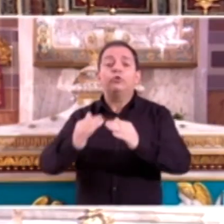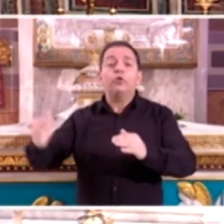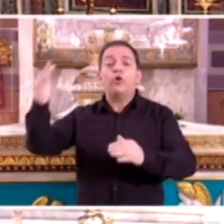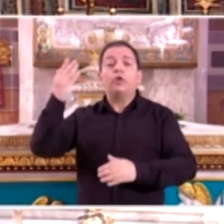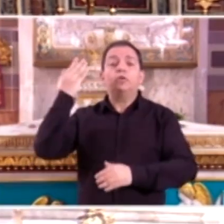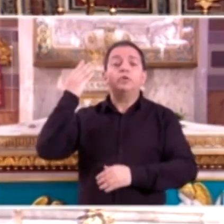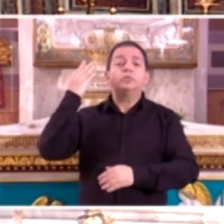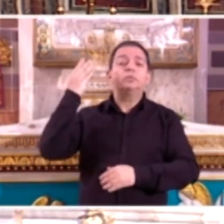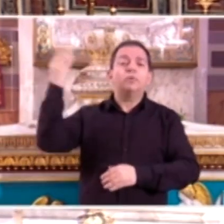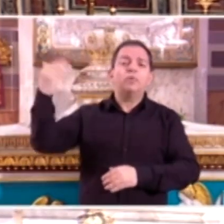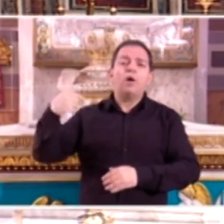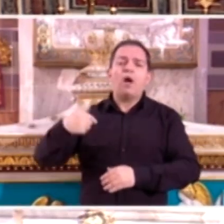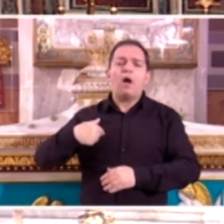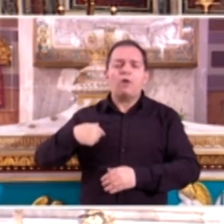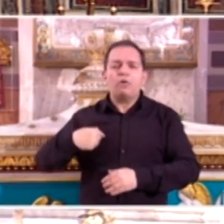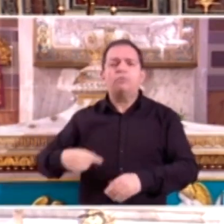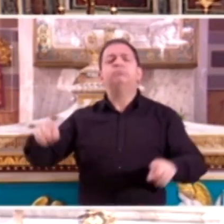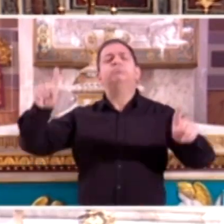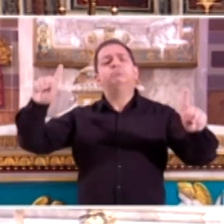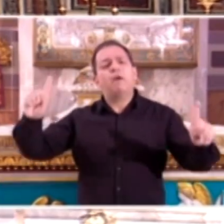Κύριον, εν έσω